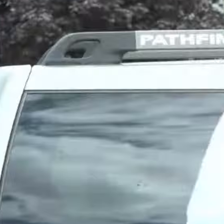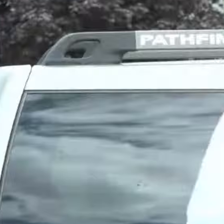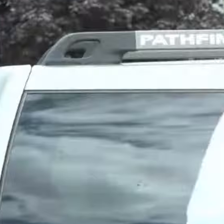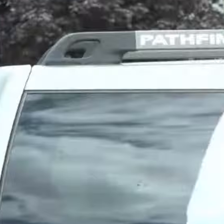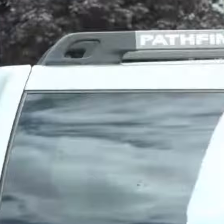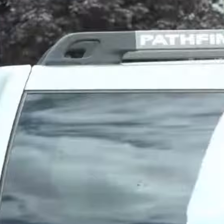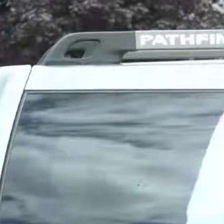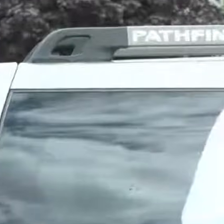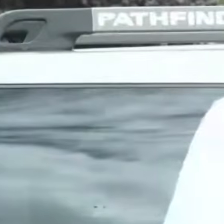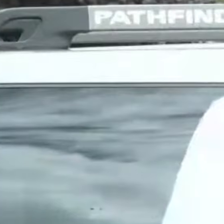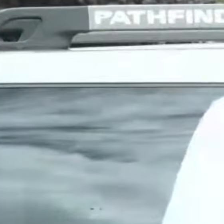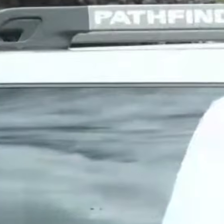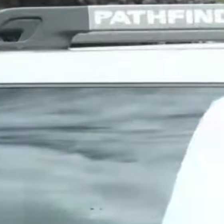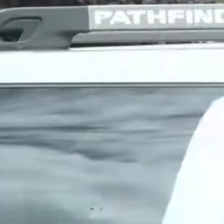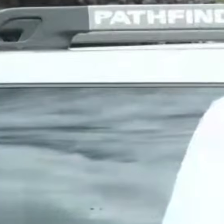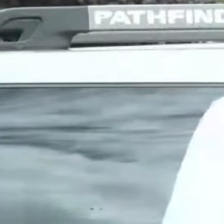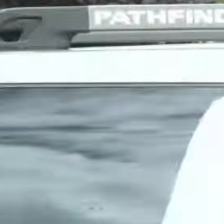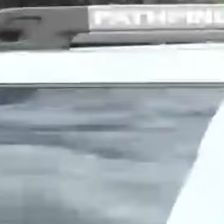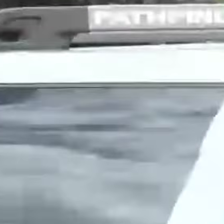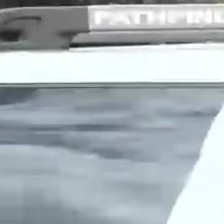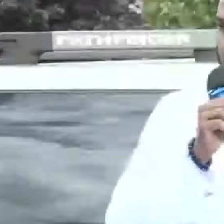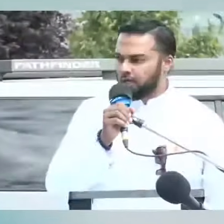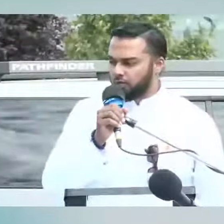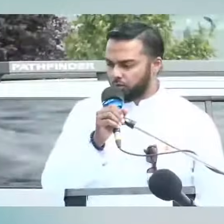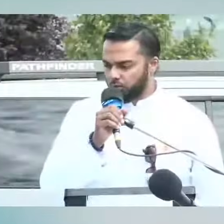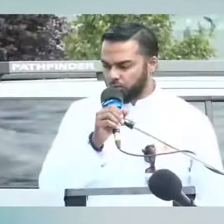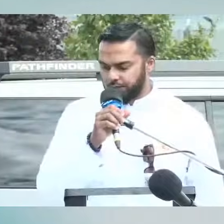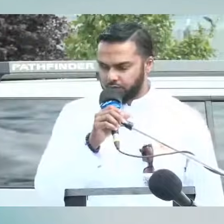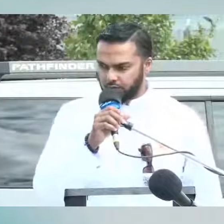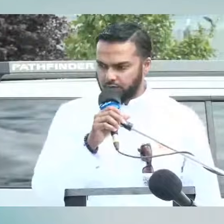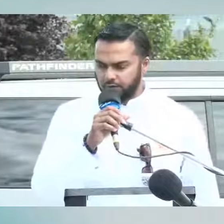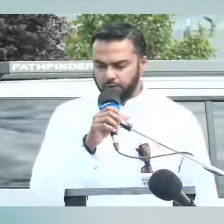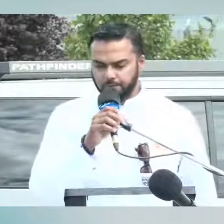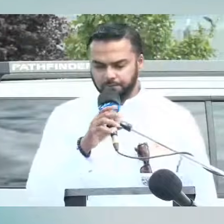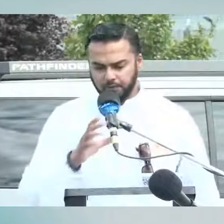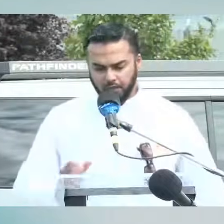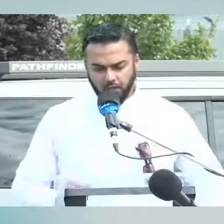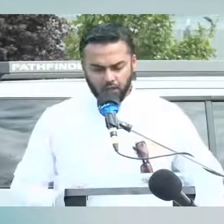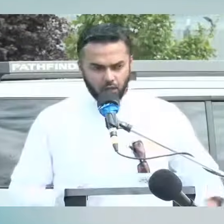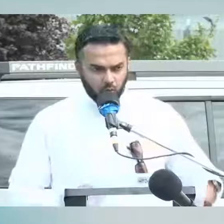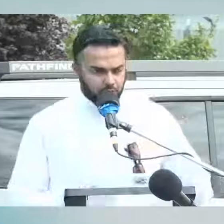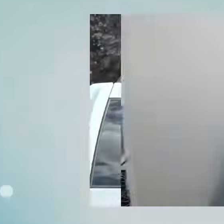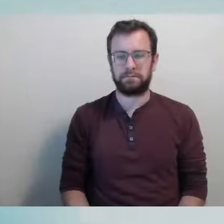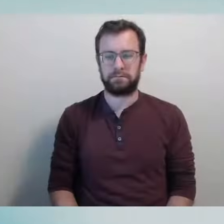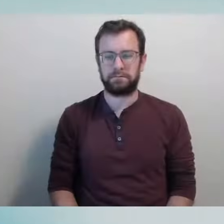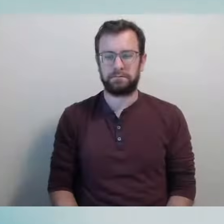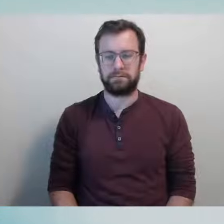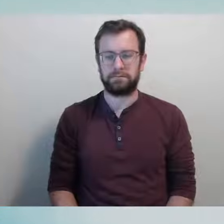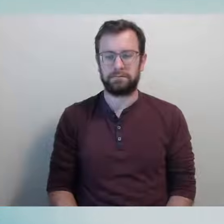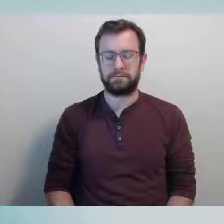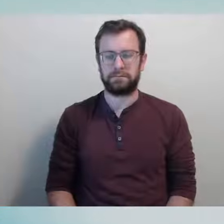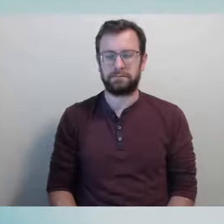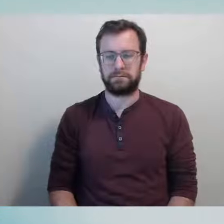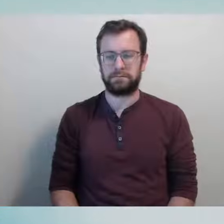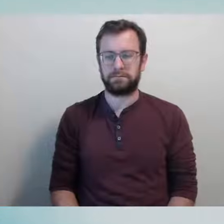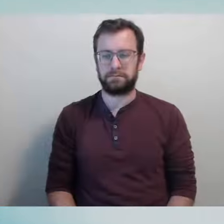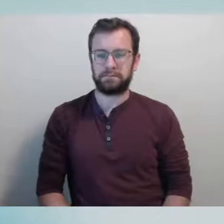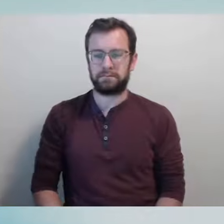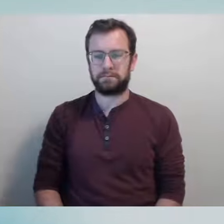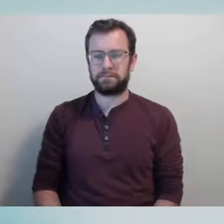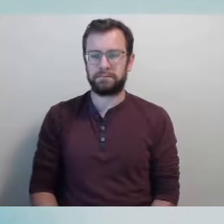إن الحمد لله نحمده ونستعينه ونستغفره ونعوذ بالله من